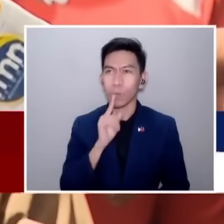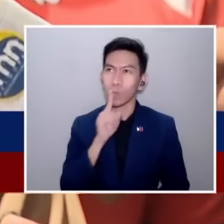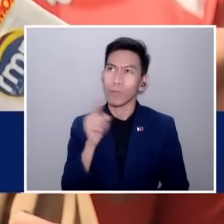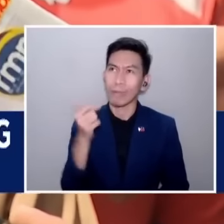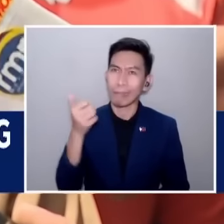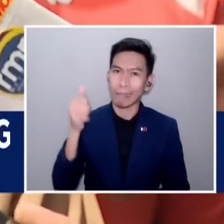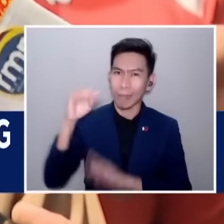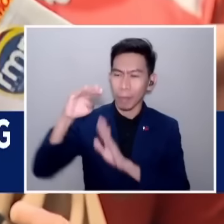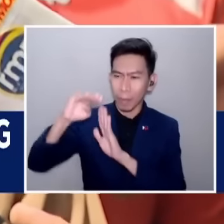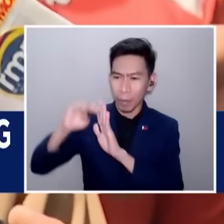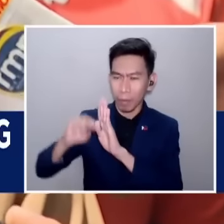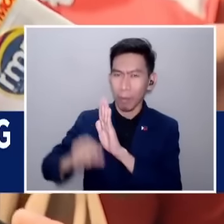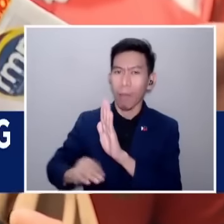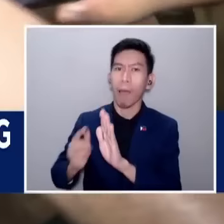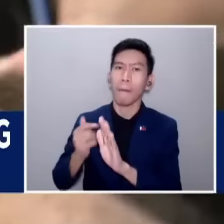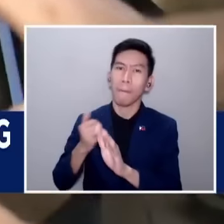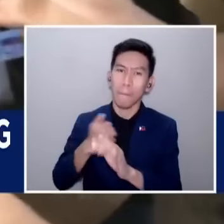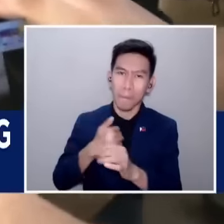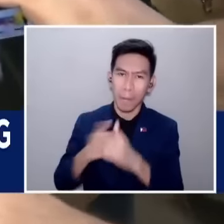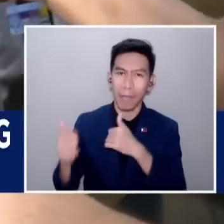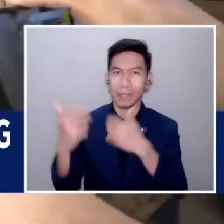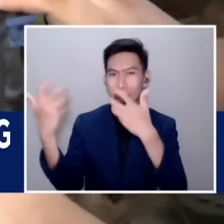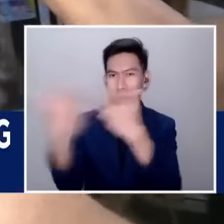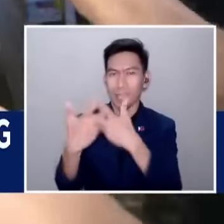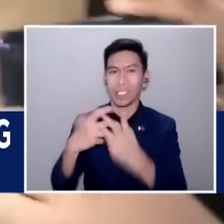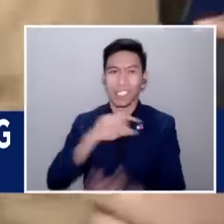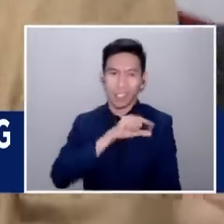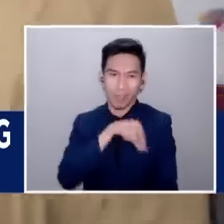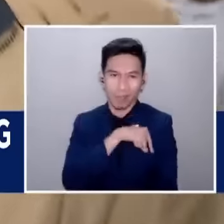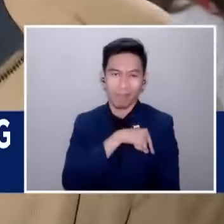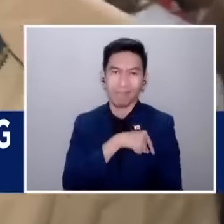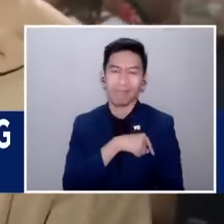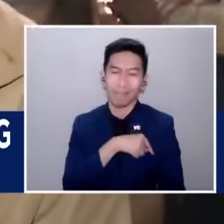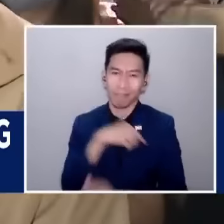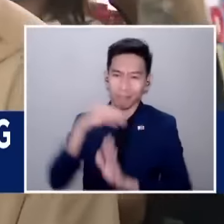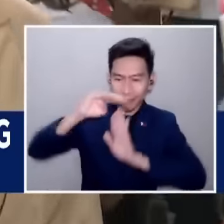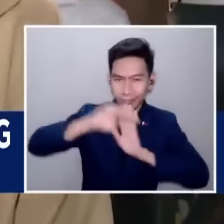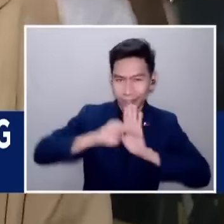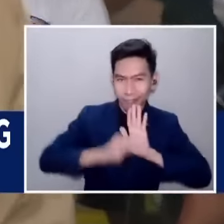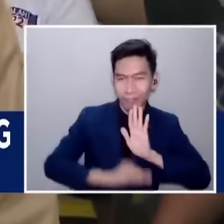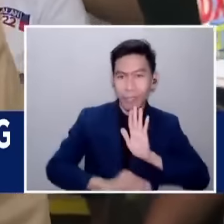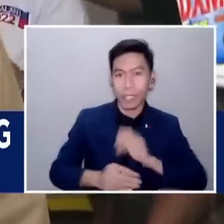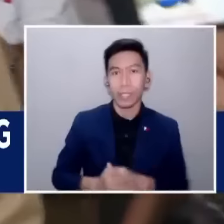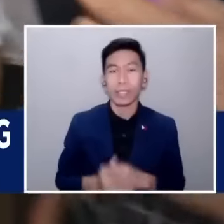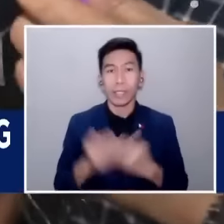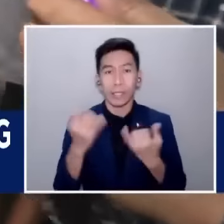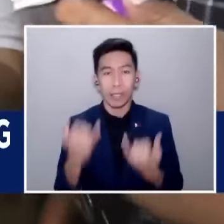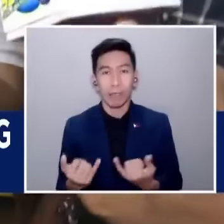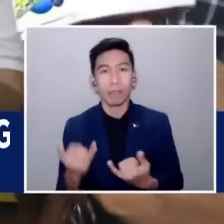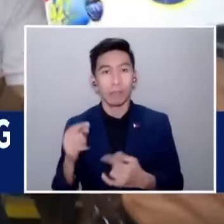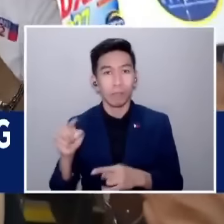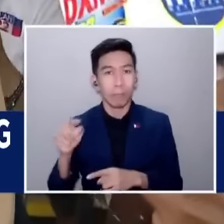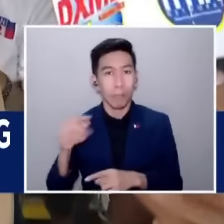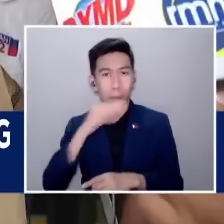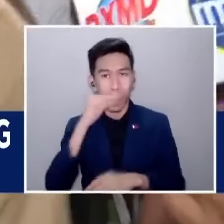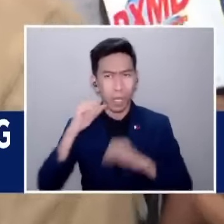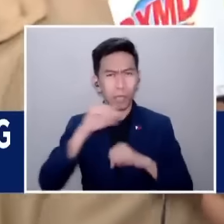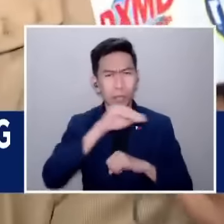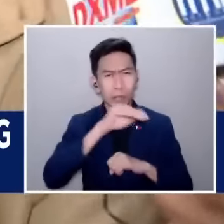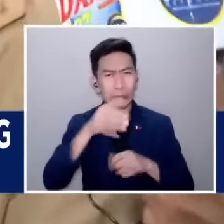qualification na tinitingnan. May pakiusap naman si Pacquiao sa gitna ng maraming kwento ng umano'y dayaan sa